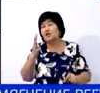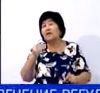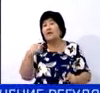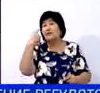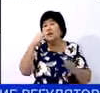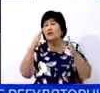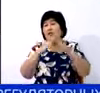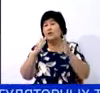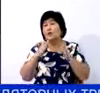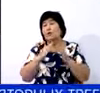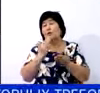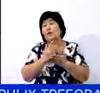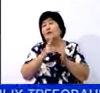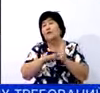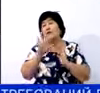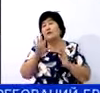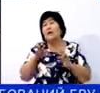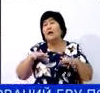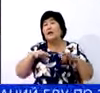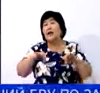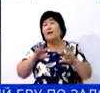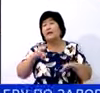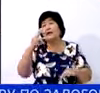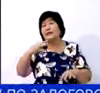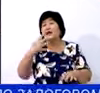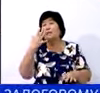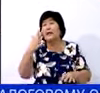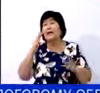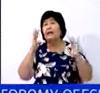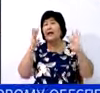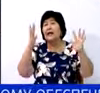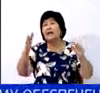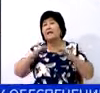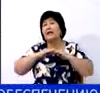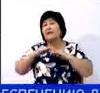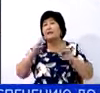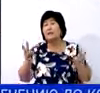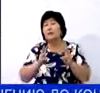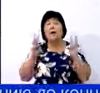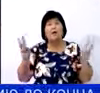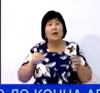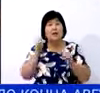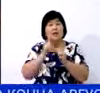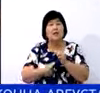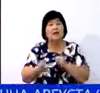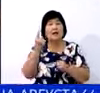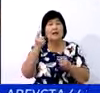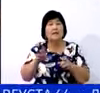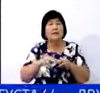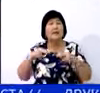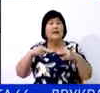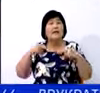частном жилом секторе 85, на автомашинах 30 и 5 лесных и степных пожаров. Пожары чаще возникают из-за